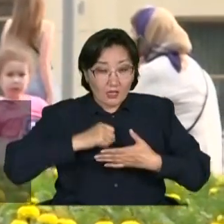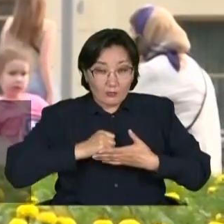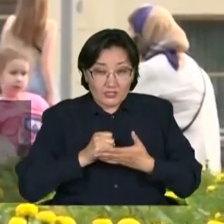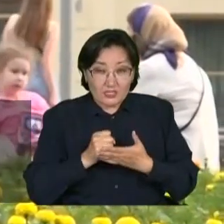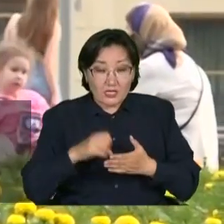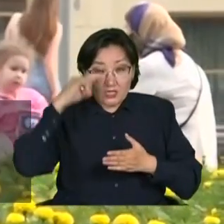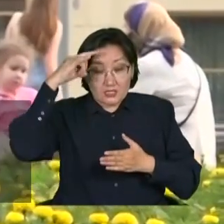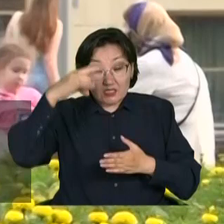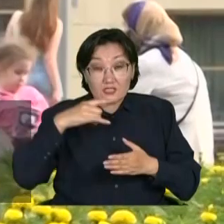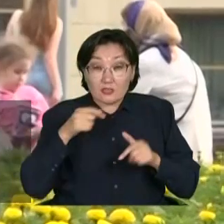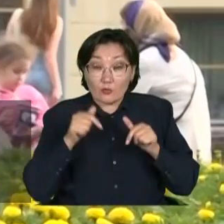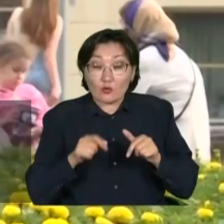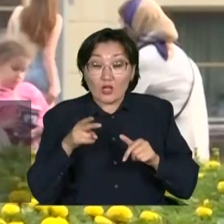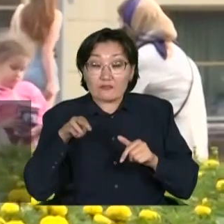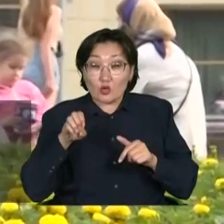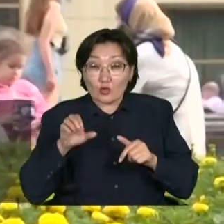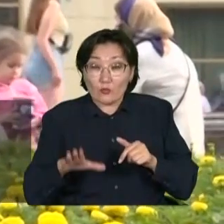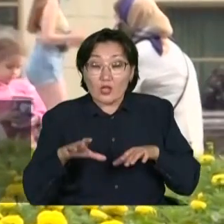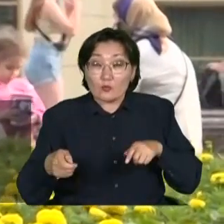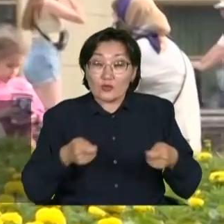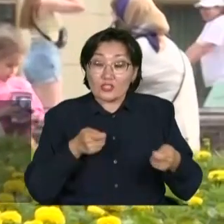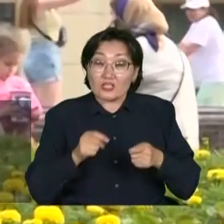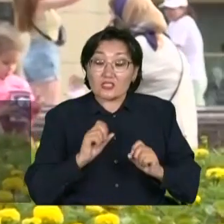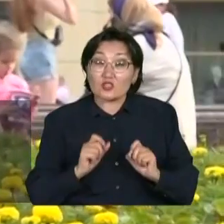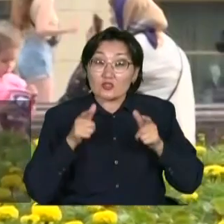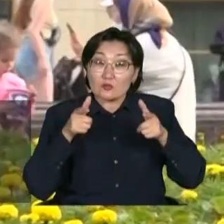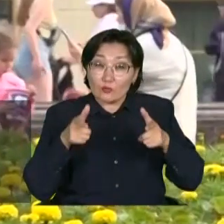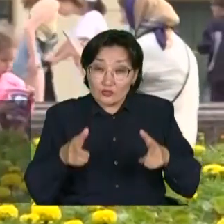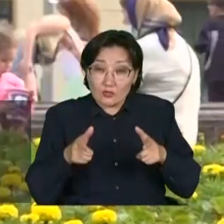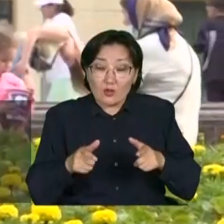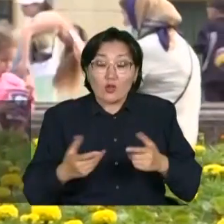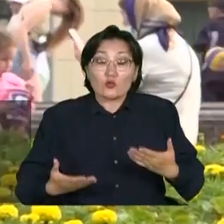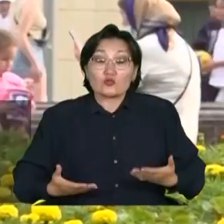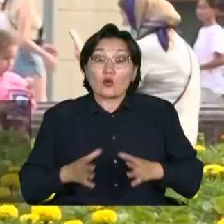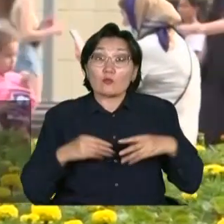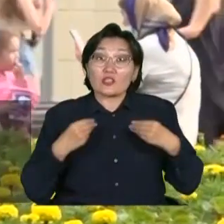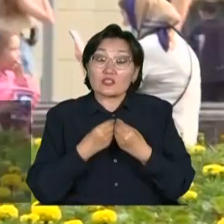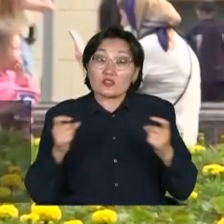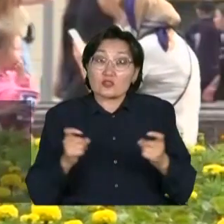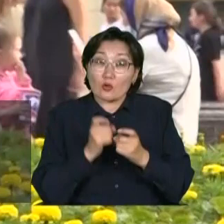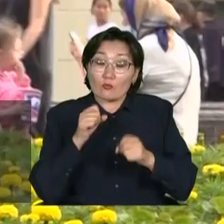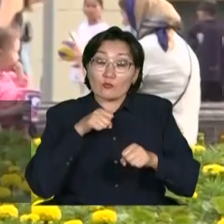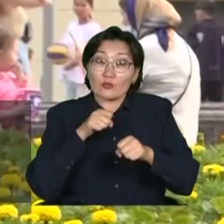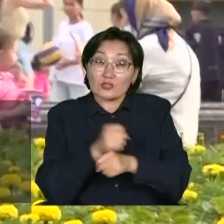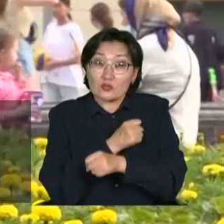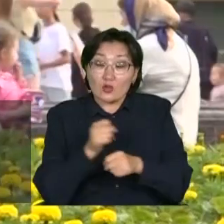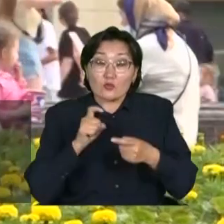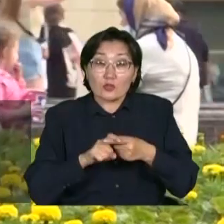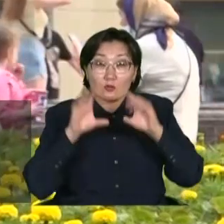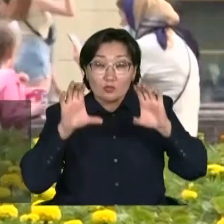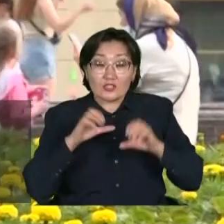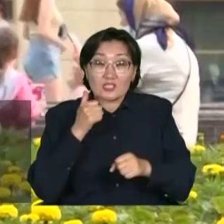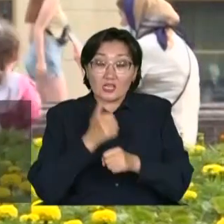Ал Қазақстанда Қасым Жомарт Тоқаев президент болып сайланғалы бері тұрмыстық зорлық-зомбылық туралы заңды